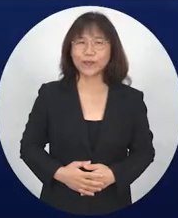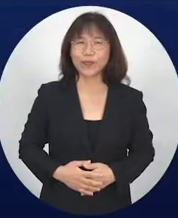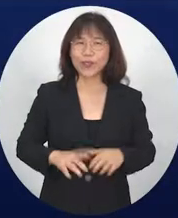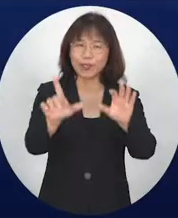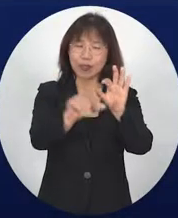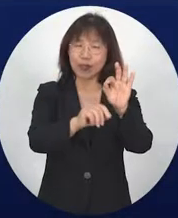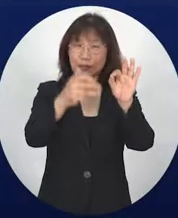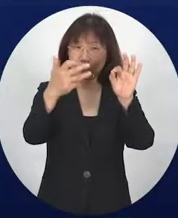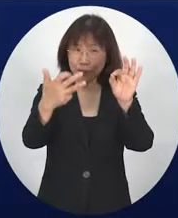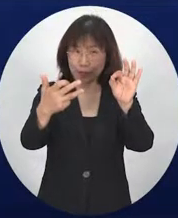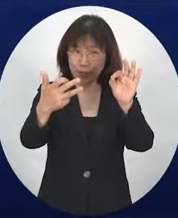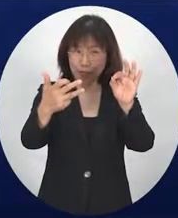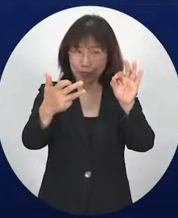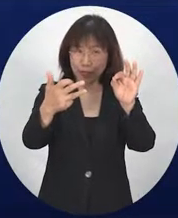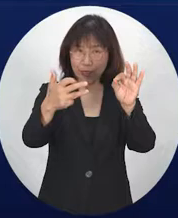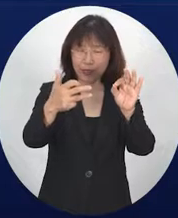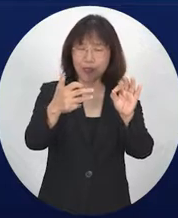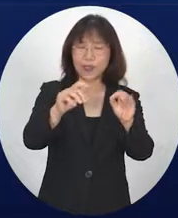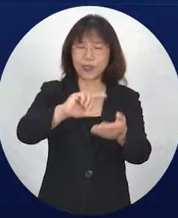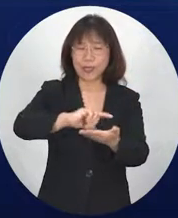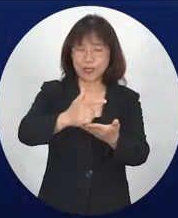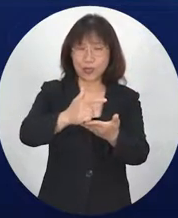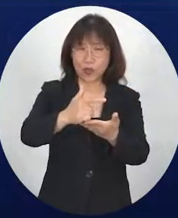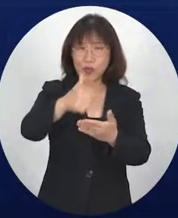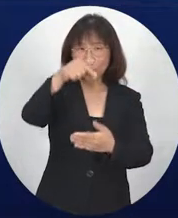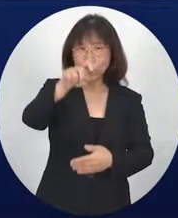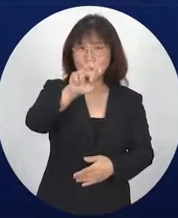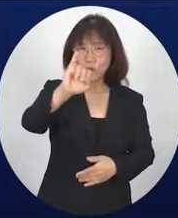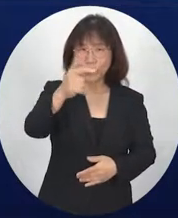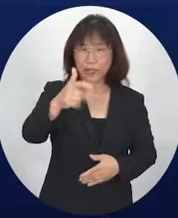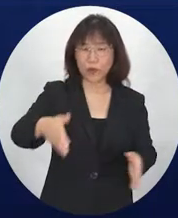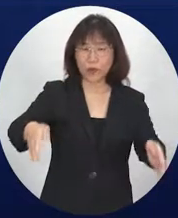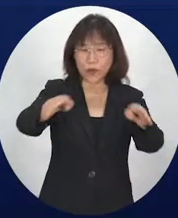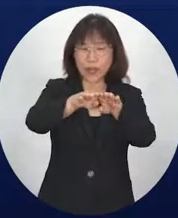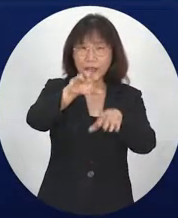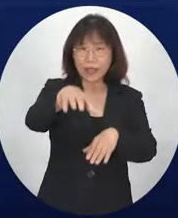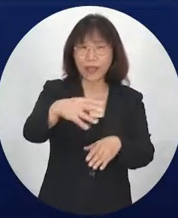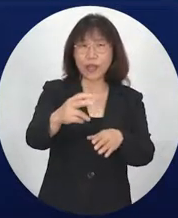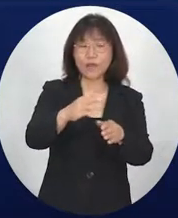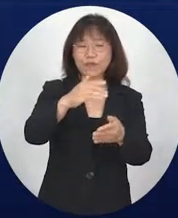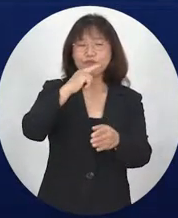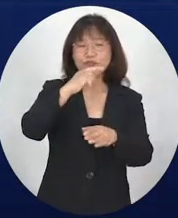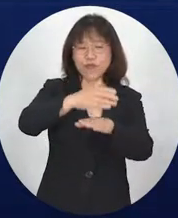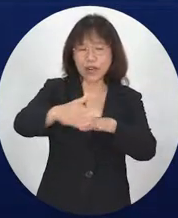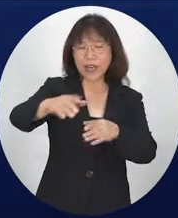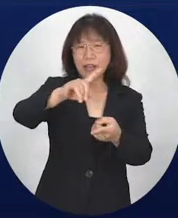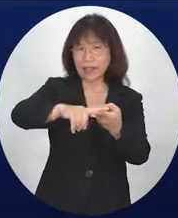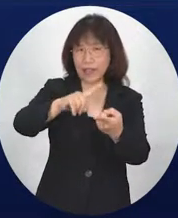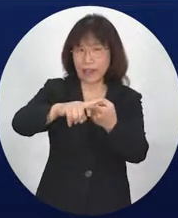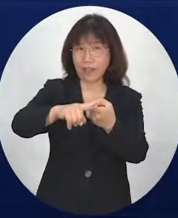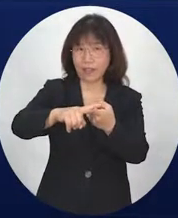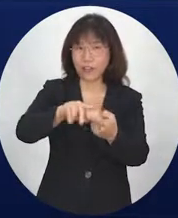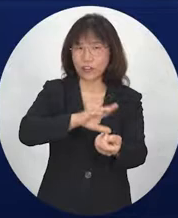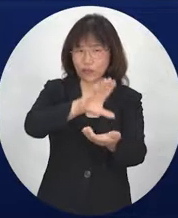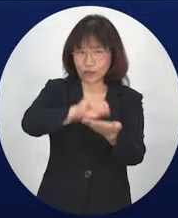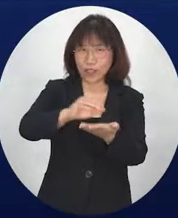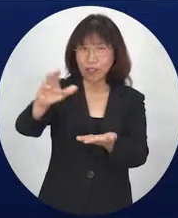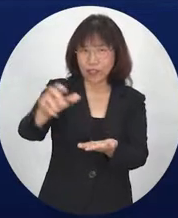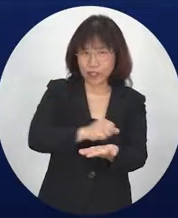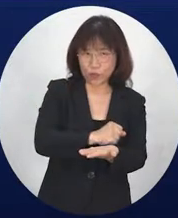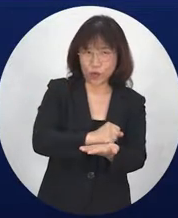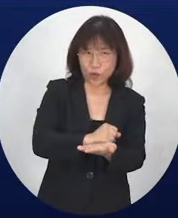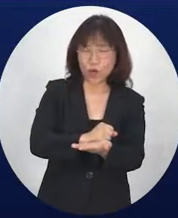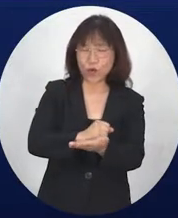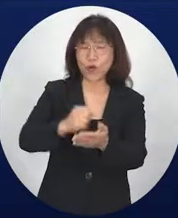지난 18일 강서구민회관 우장홀에서 북한에 대한 이해를 주제로 북한 이탈주민과 함께하는 리얼 토크